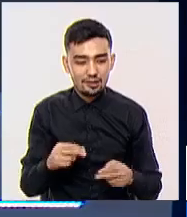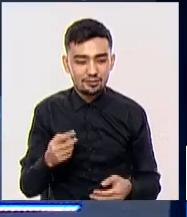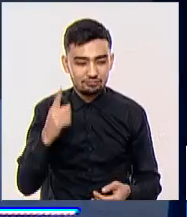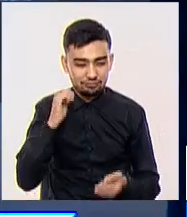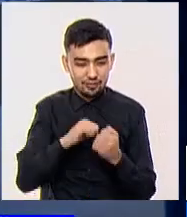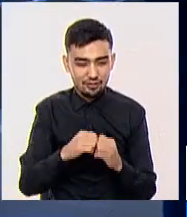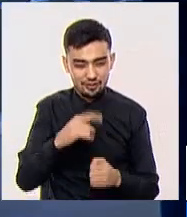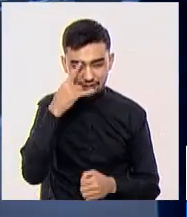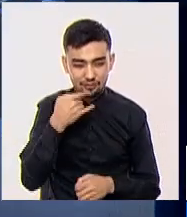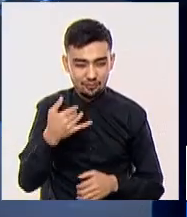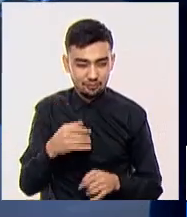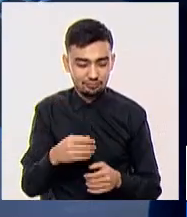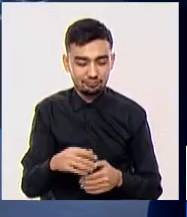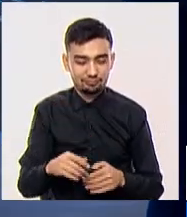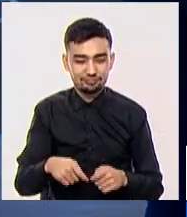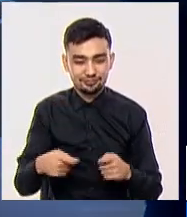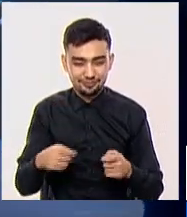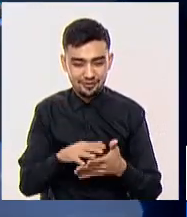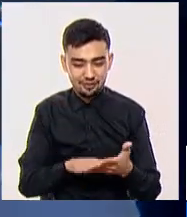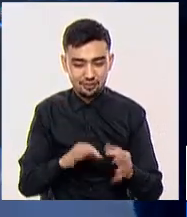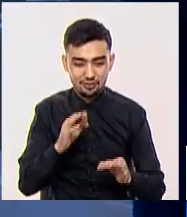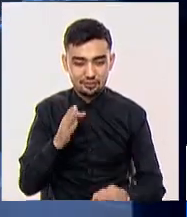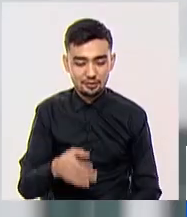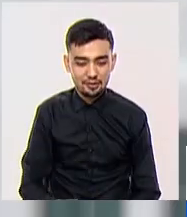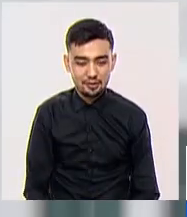национального наследия. И далее Насипова с подробностями.